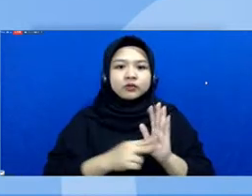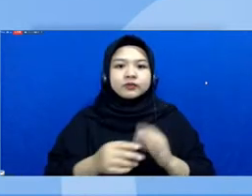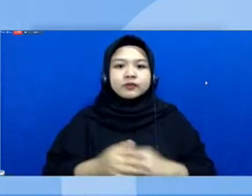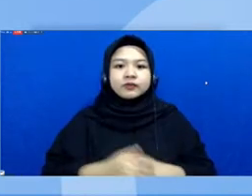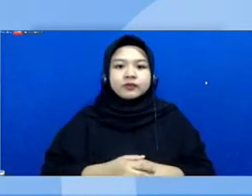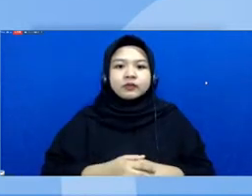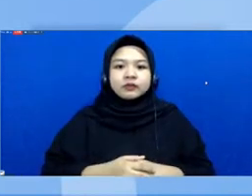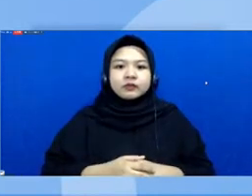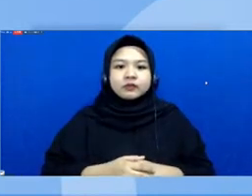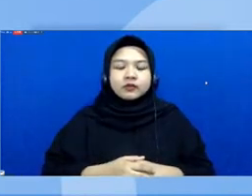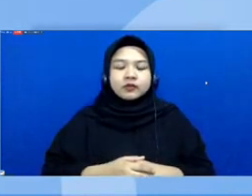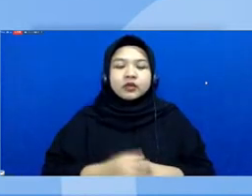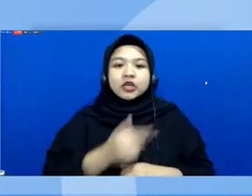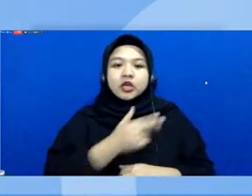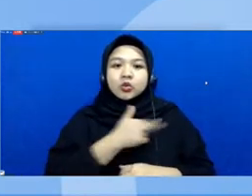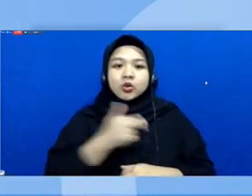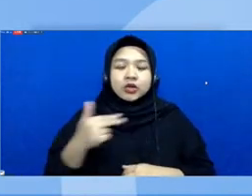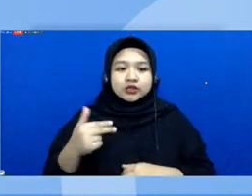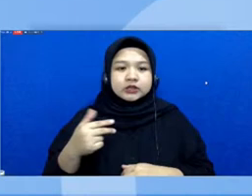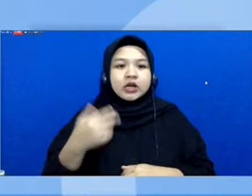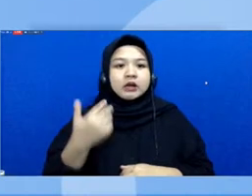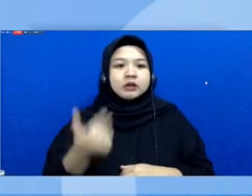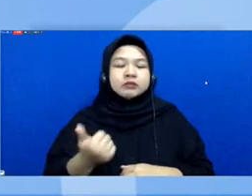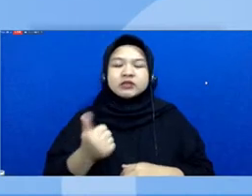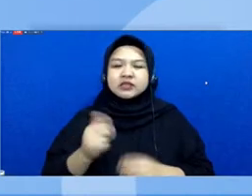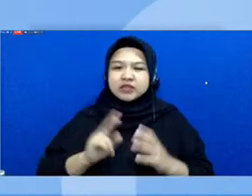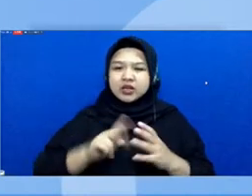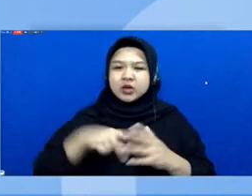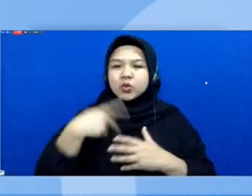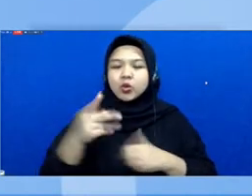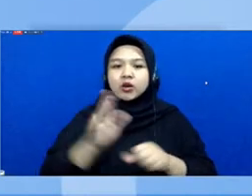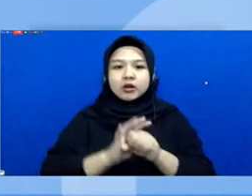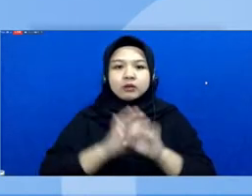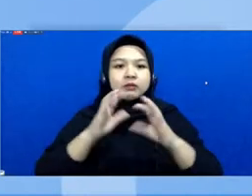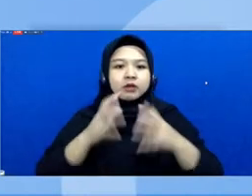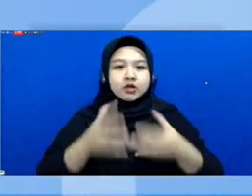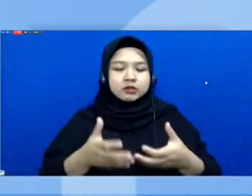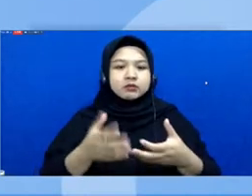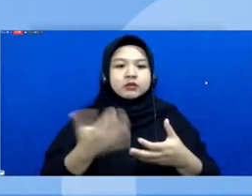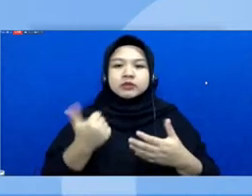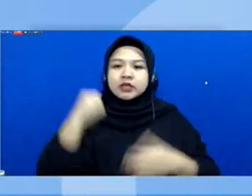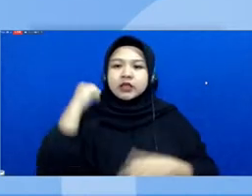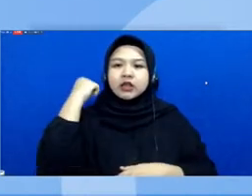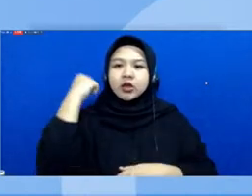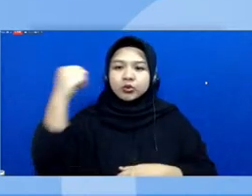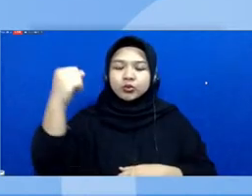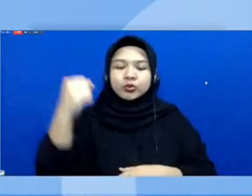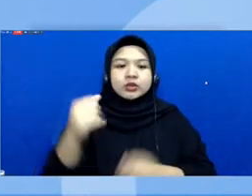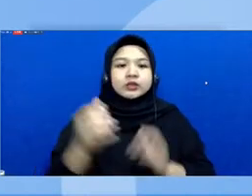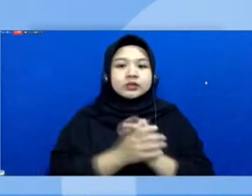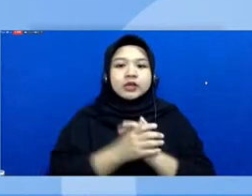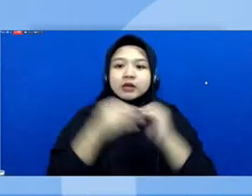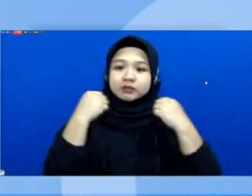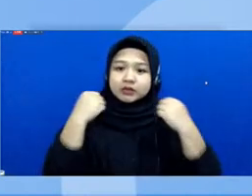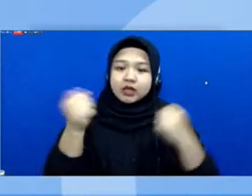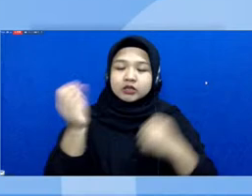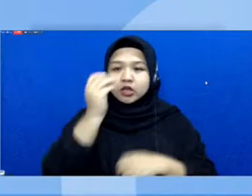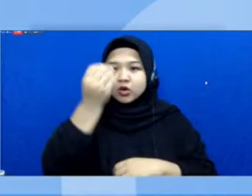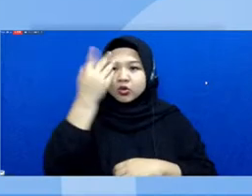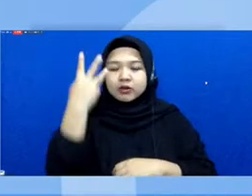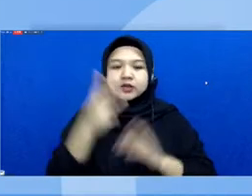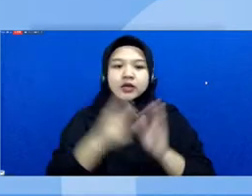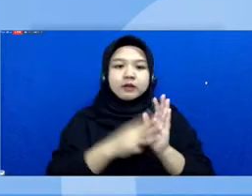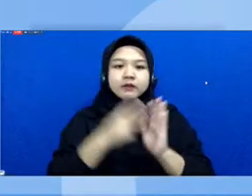sehingga Indonesia mudah-mudahan bisa keluar secepatnya dari pandemi ini dengan lebih tangguh. Salam sehat, jangan lupa 3M, 3T